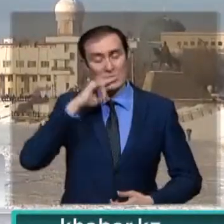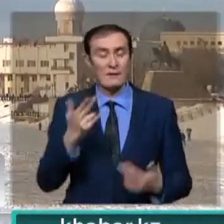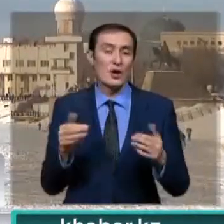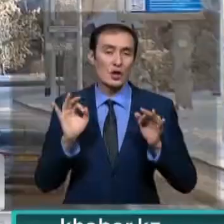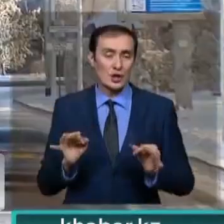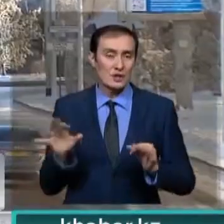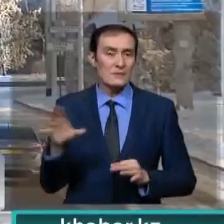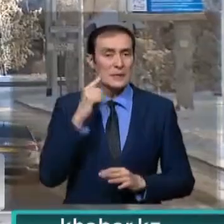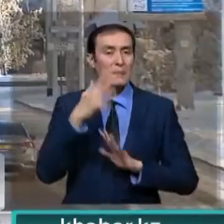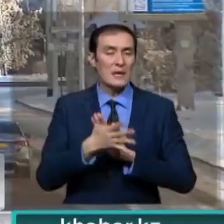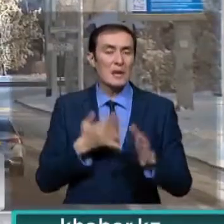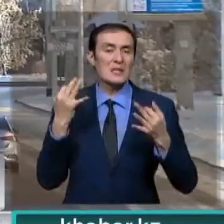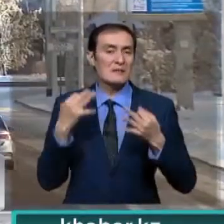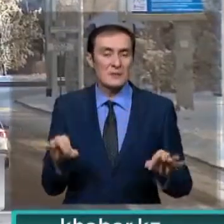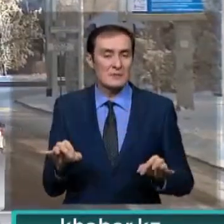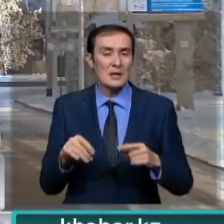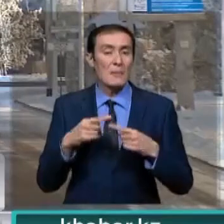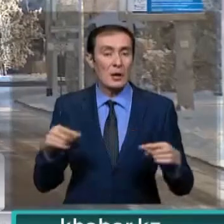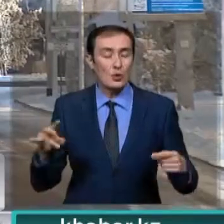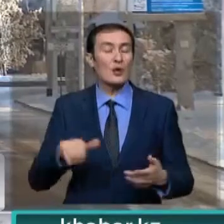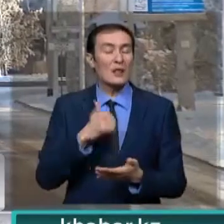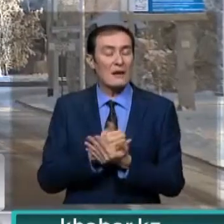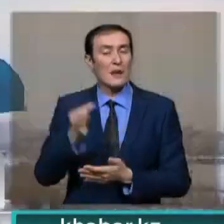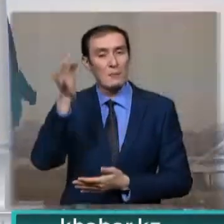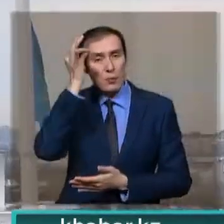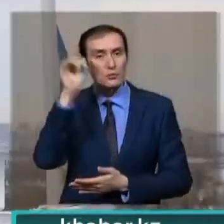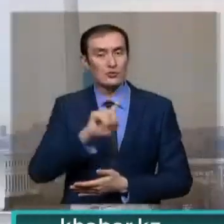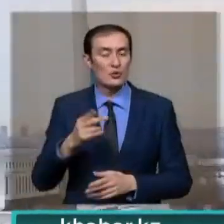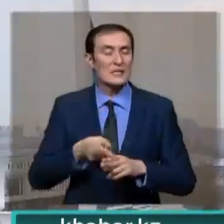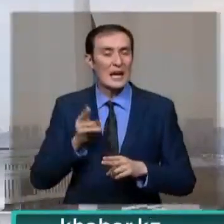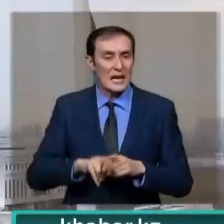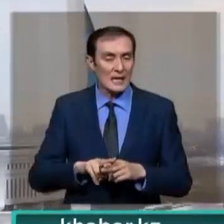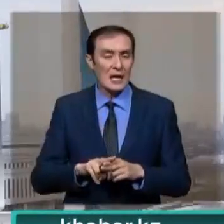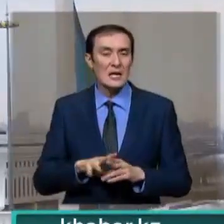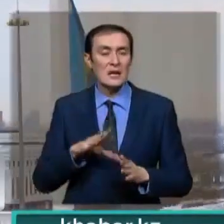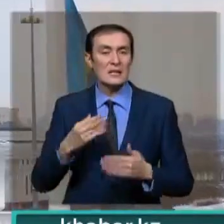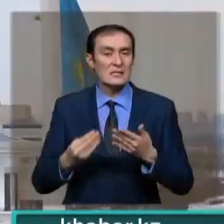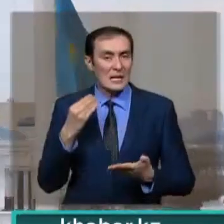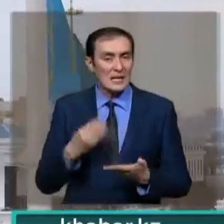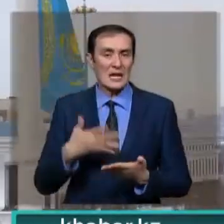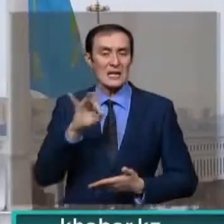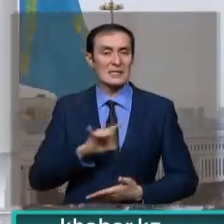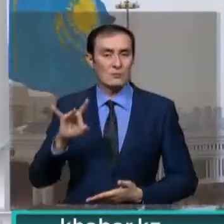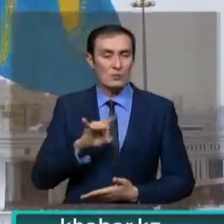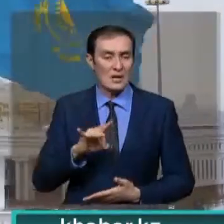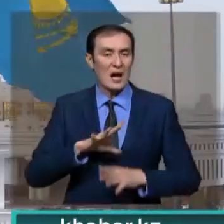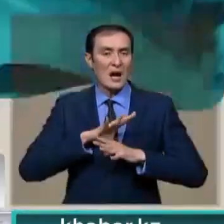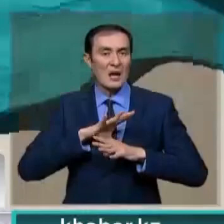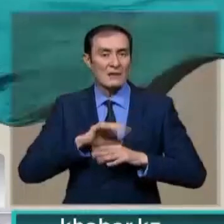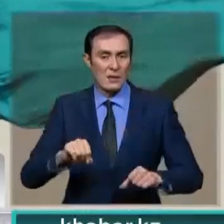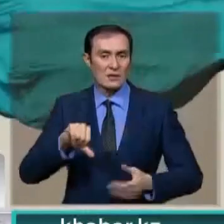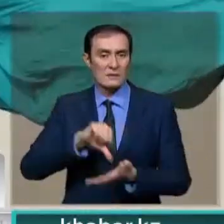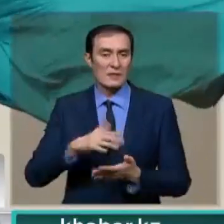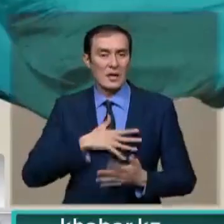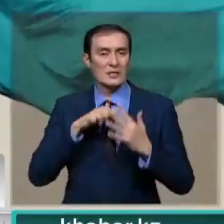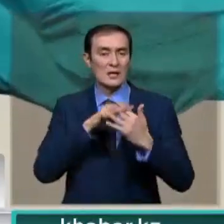что каждый понимает независимость по-своему но важно помнить что за это неотъемлемое достояние республики отважно боролись наши